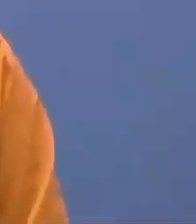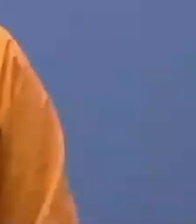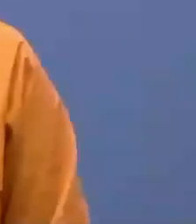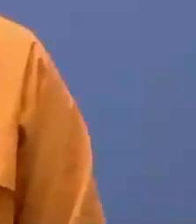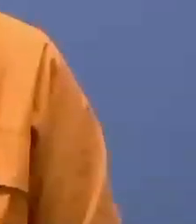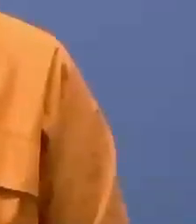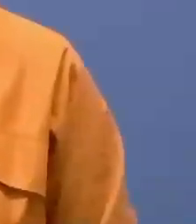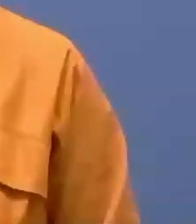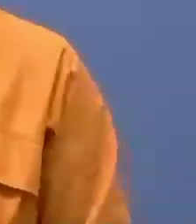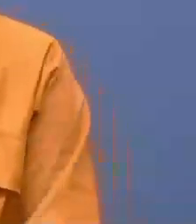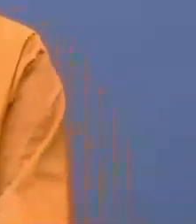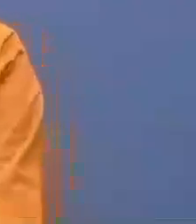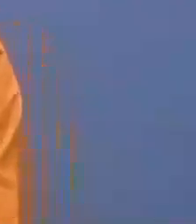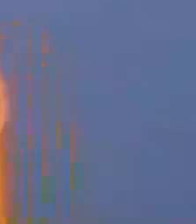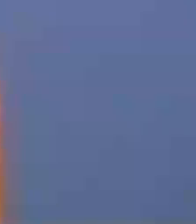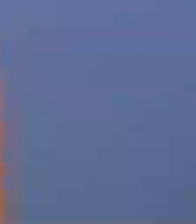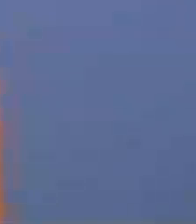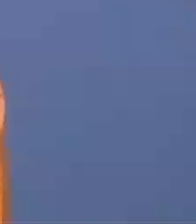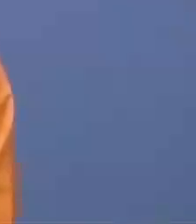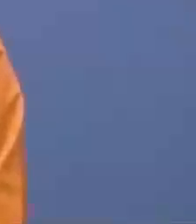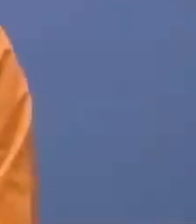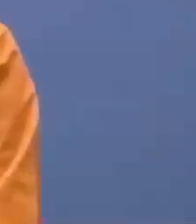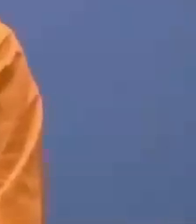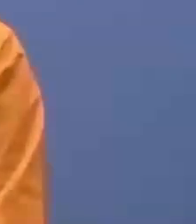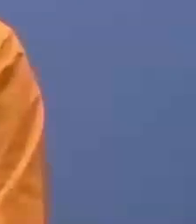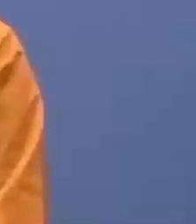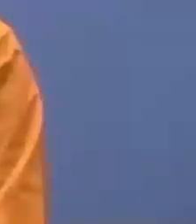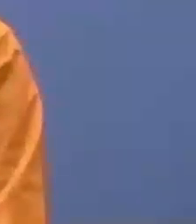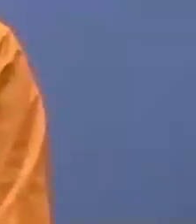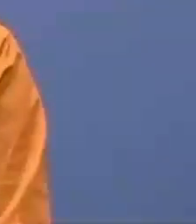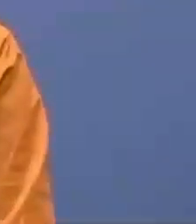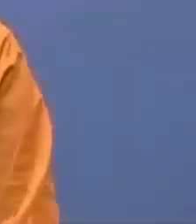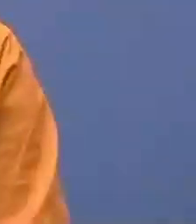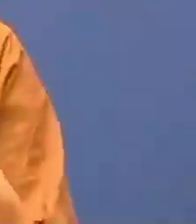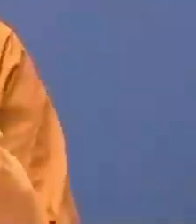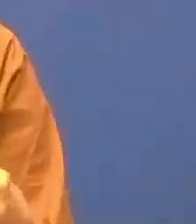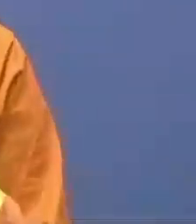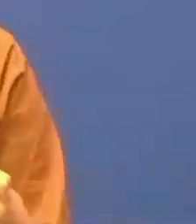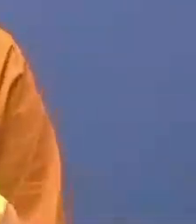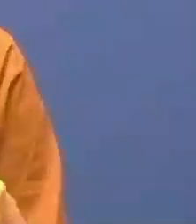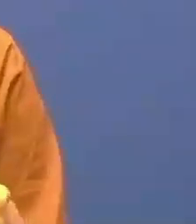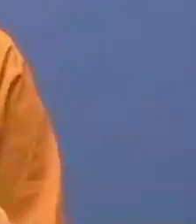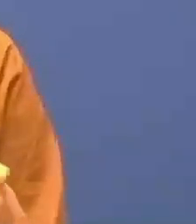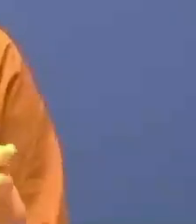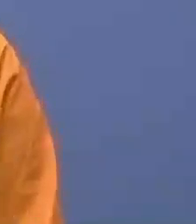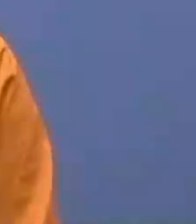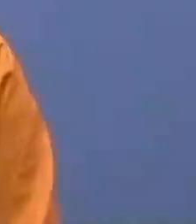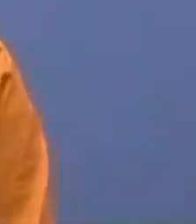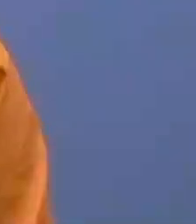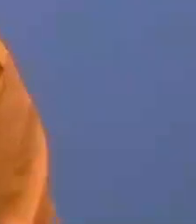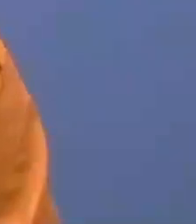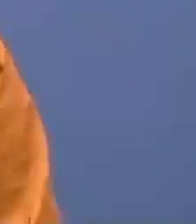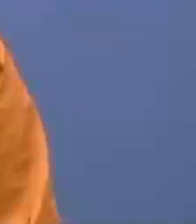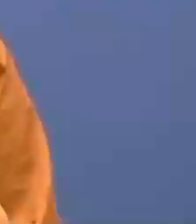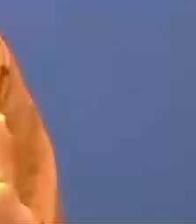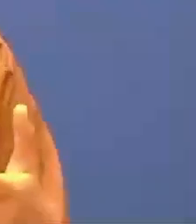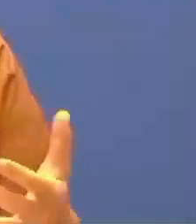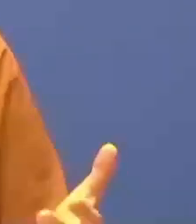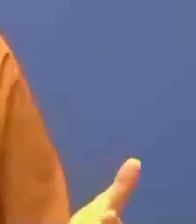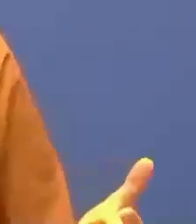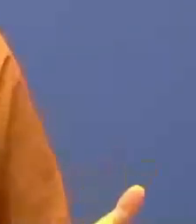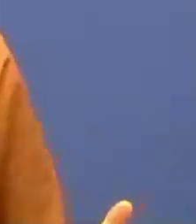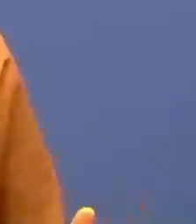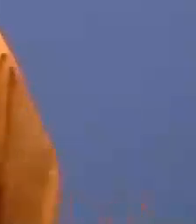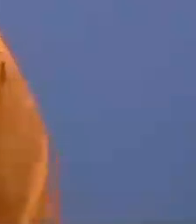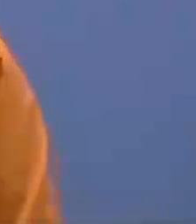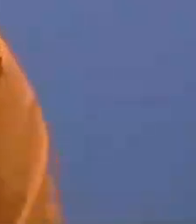我们假设要是就是抓一个街上的一个人，对他问他说，你觉得这个世界上人最重要的